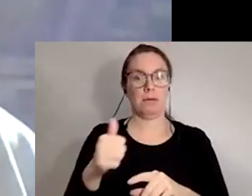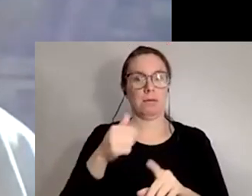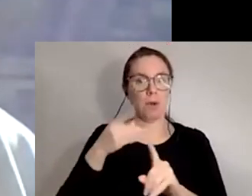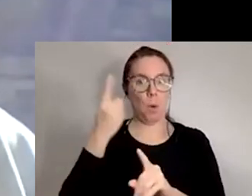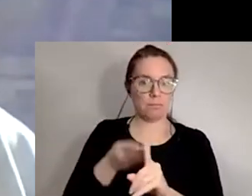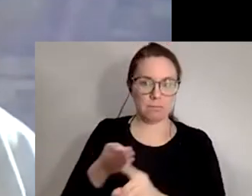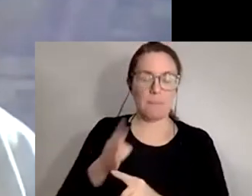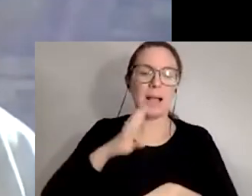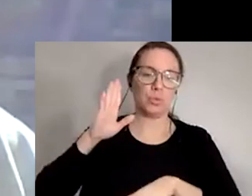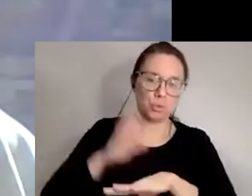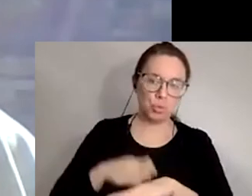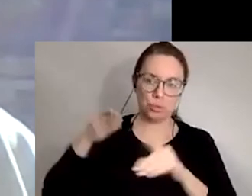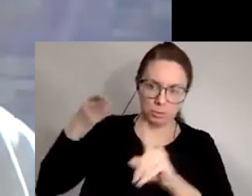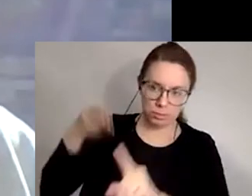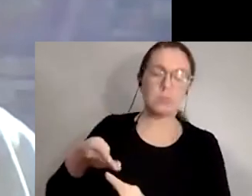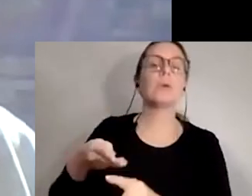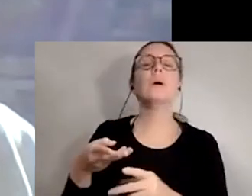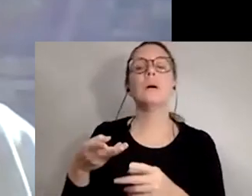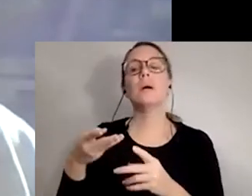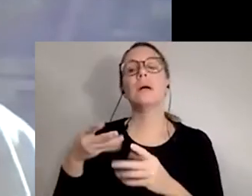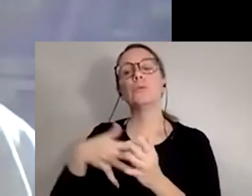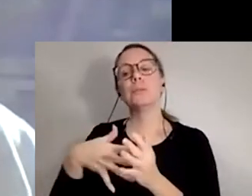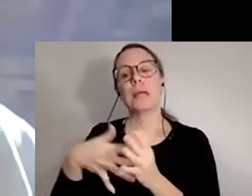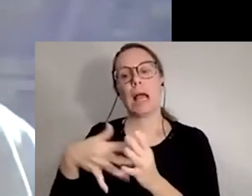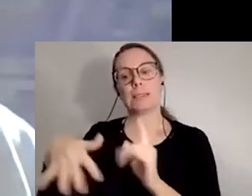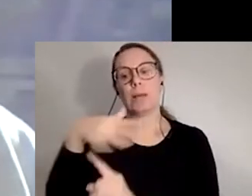notamment de handicap invisible,